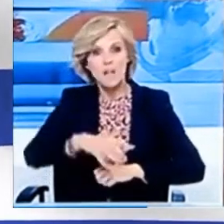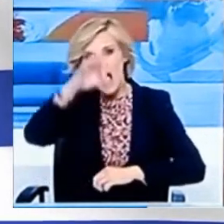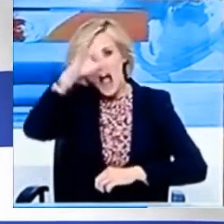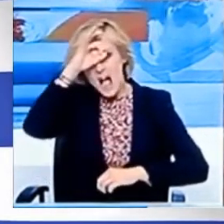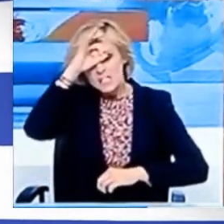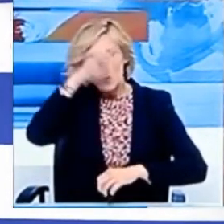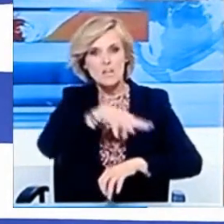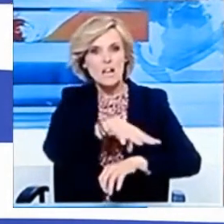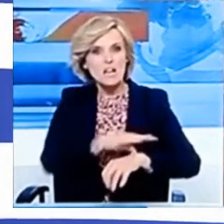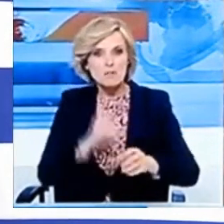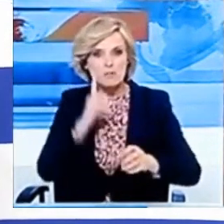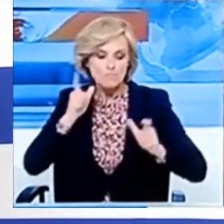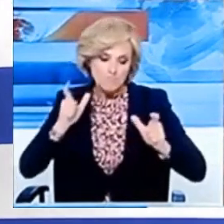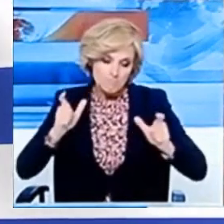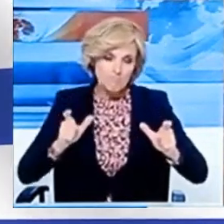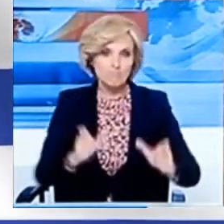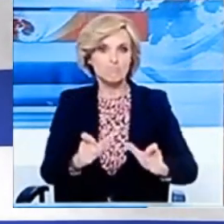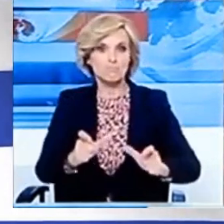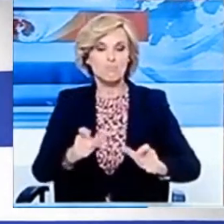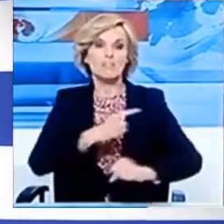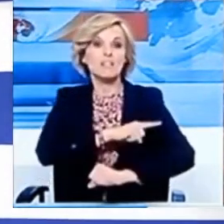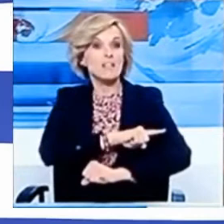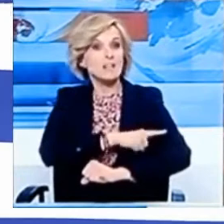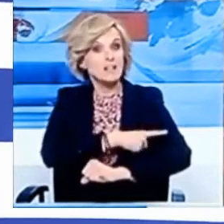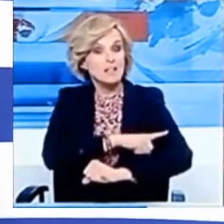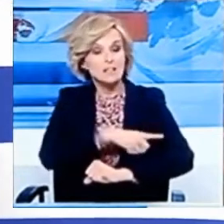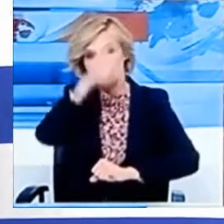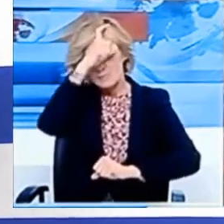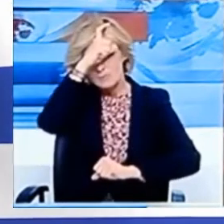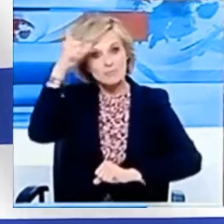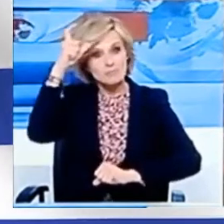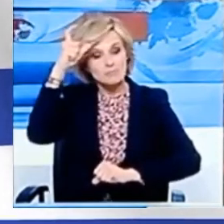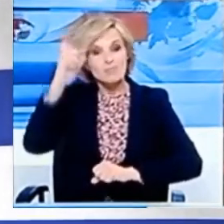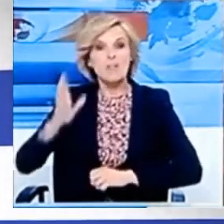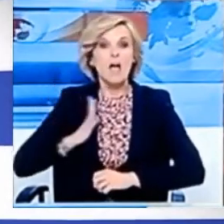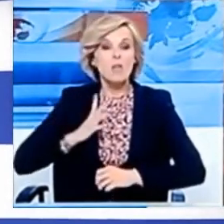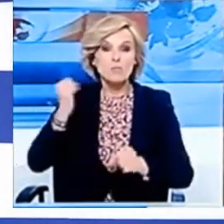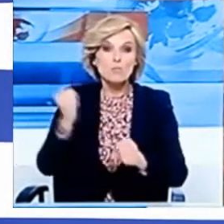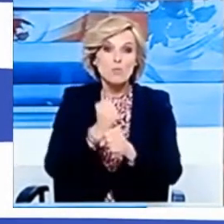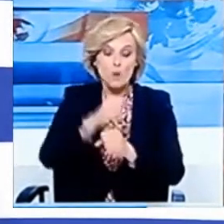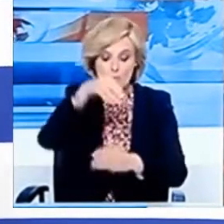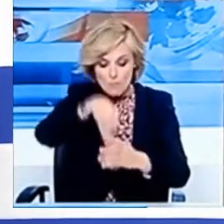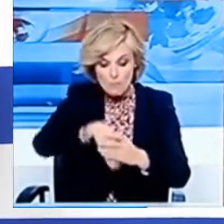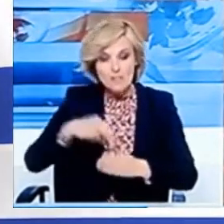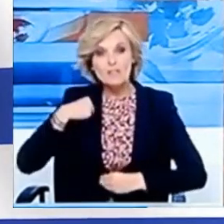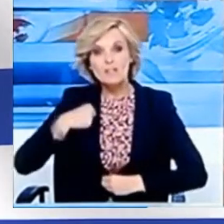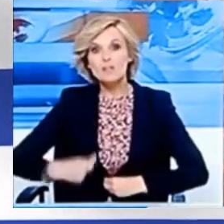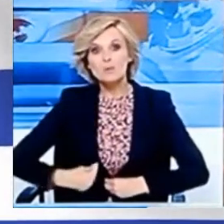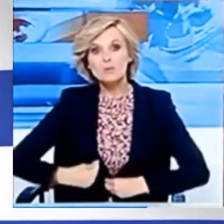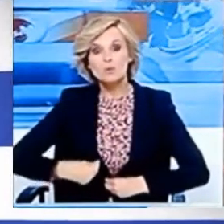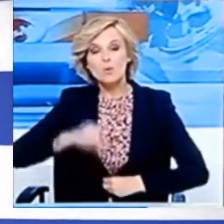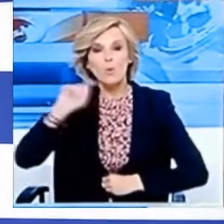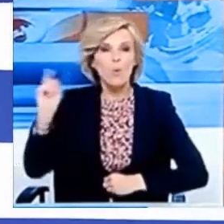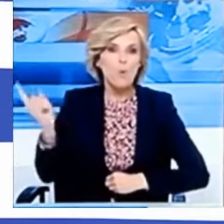ασφαλείας που επαγρυπνούν. Οι γιατροί και οι νοσηλευτές. Οι άνθρωποι του κρατικού μηχανισμού. Οι